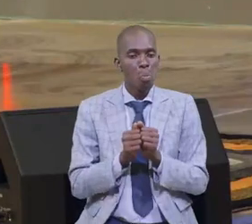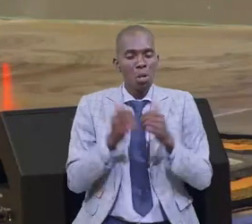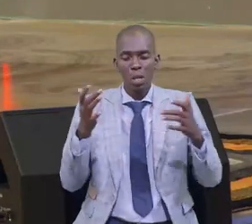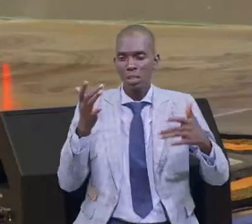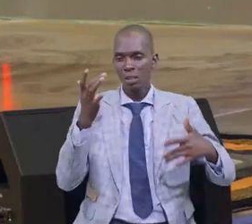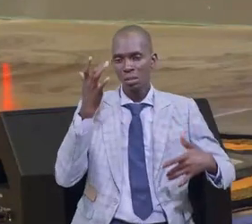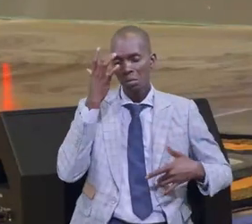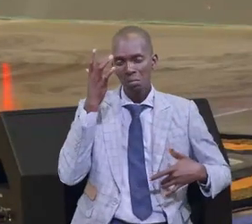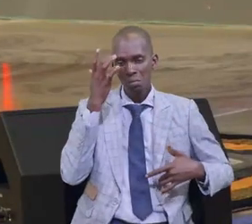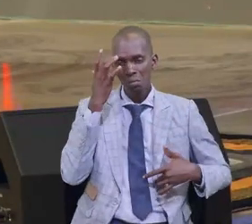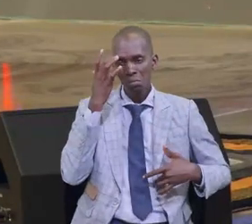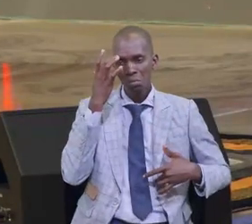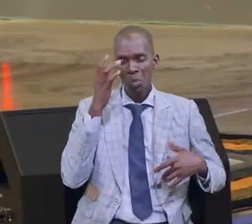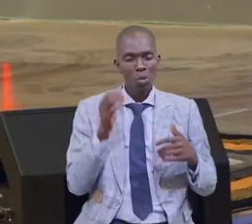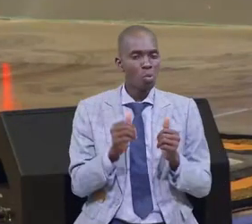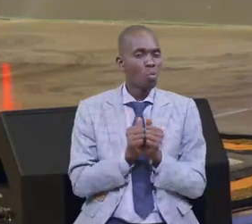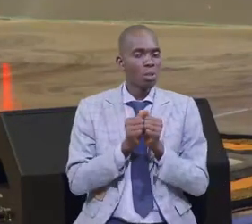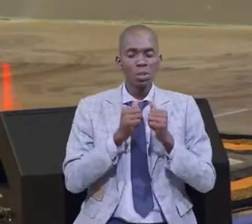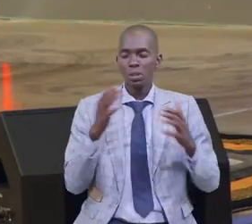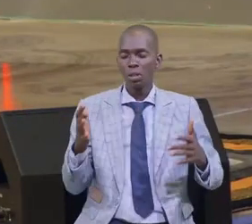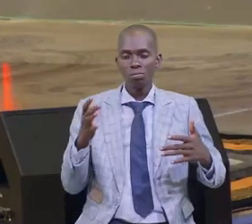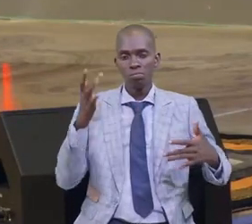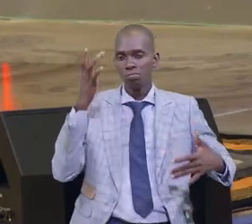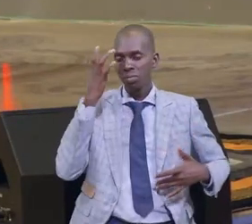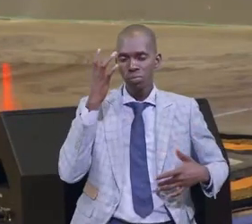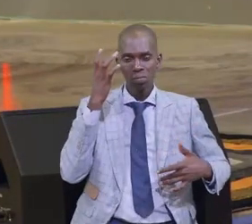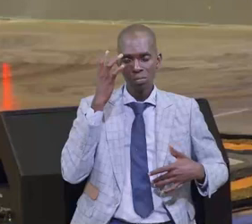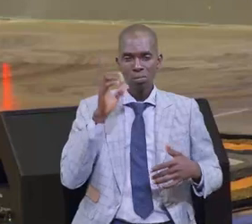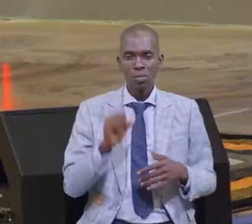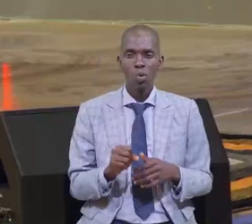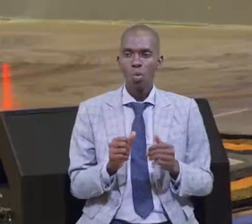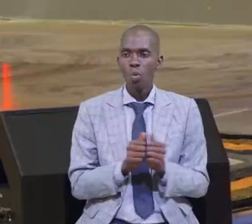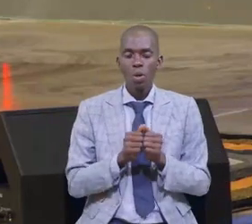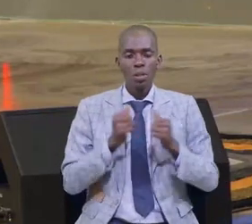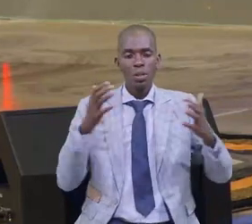une vie sans maladie, une vie sans infirmité,